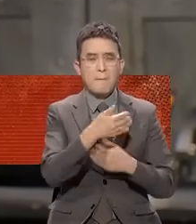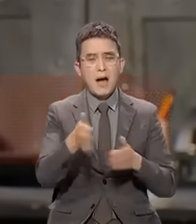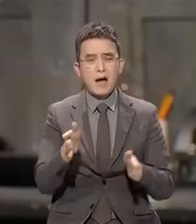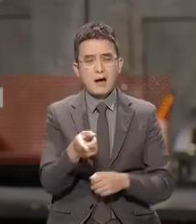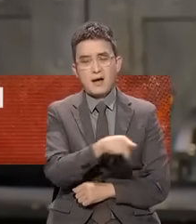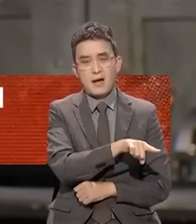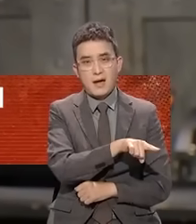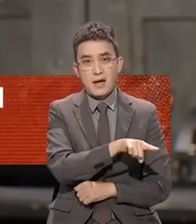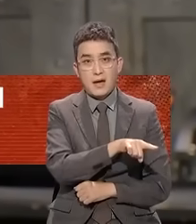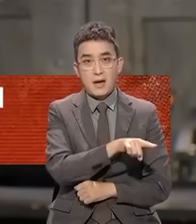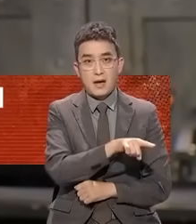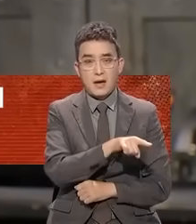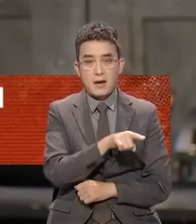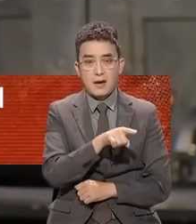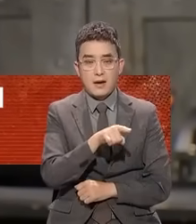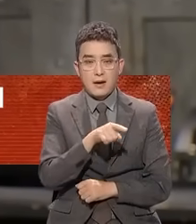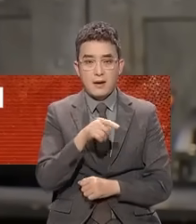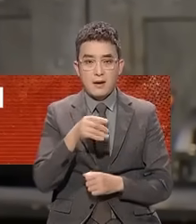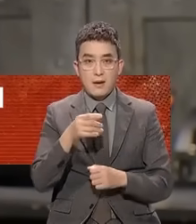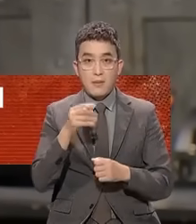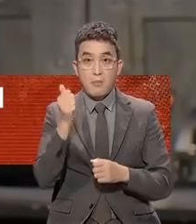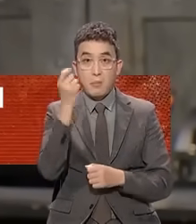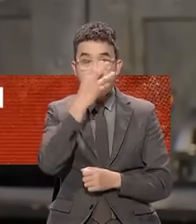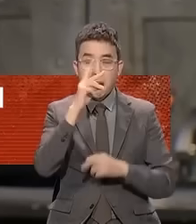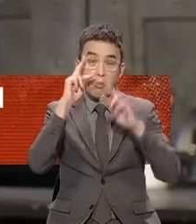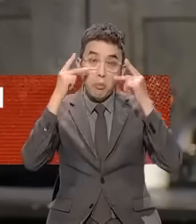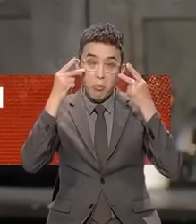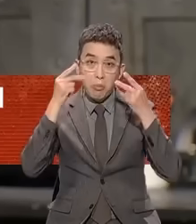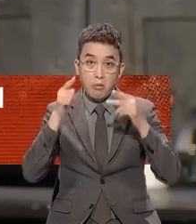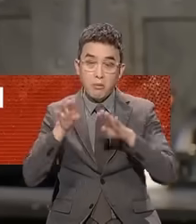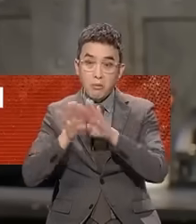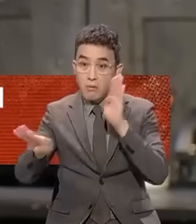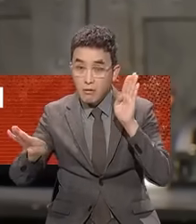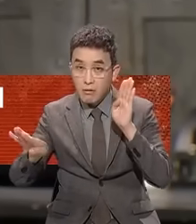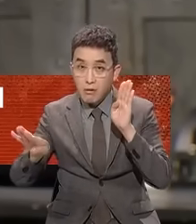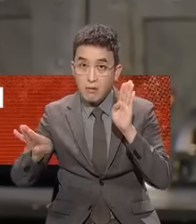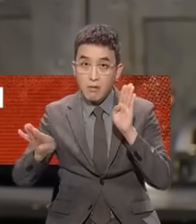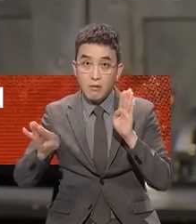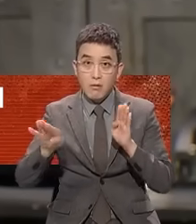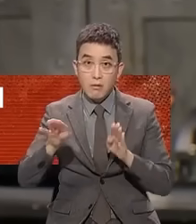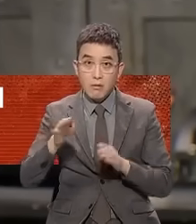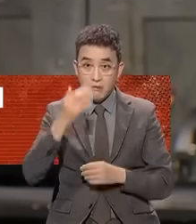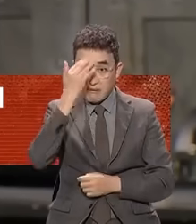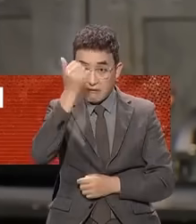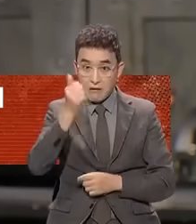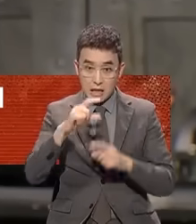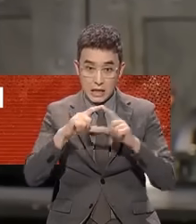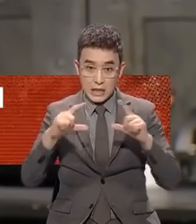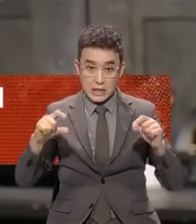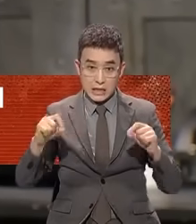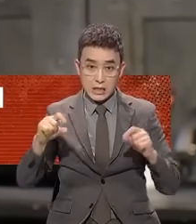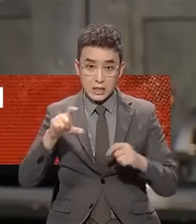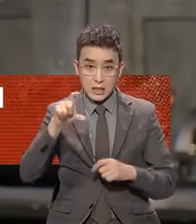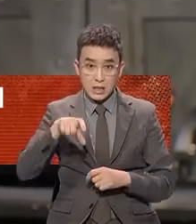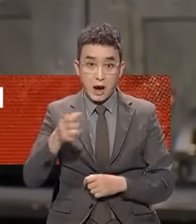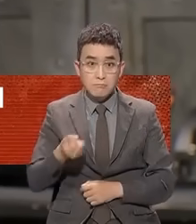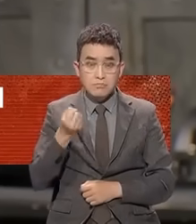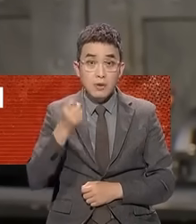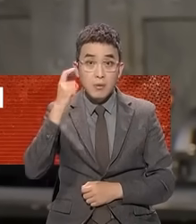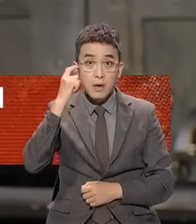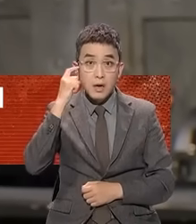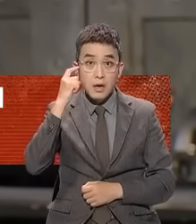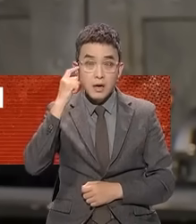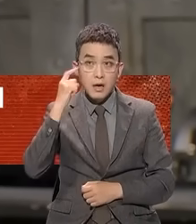그 방에 들어갔던 건데 왜 옆방에 있는 사람이 마스터키를 갖고 들어왔느냐. 이게 좀 문제가 되니까 확인해보니까